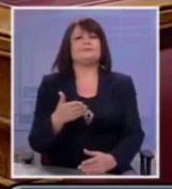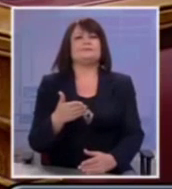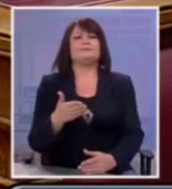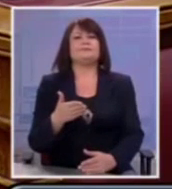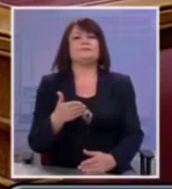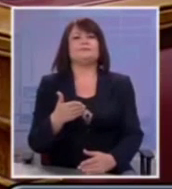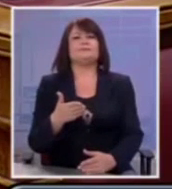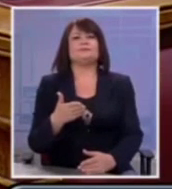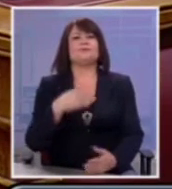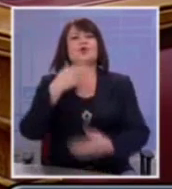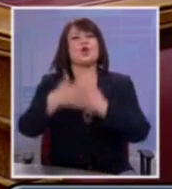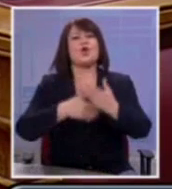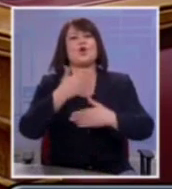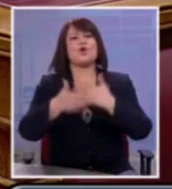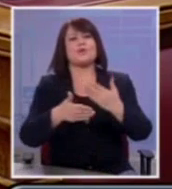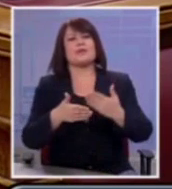θα έλεγα αρκετά χρόνια,